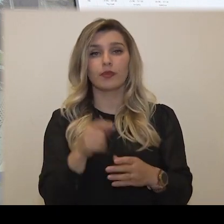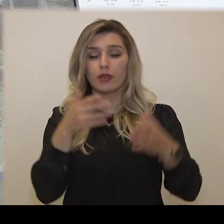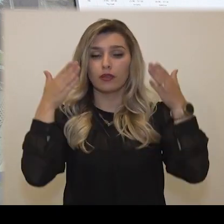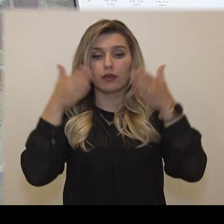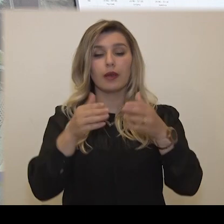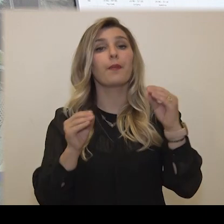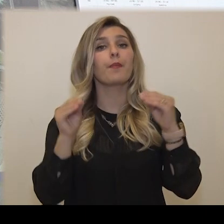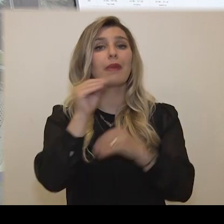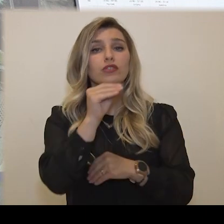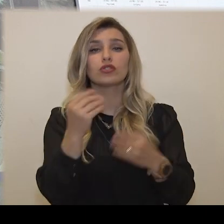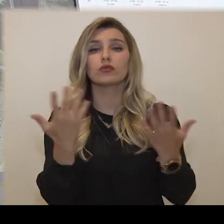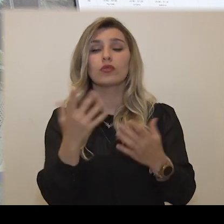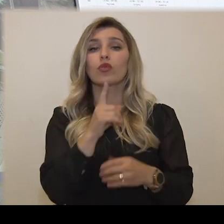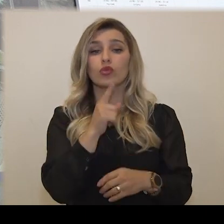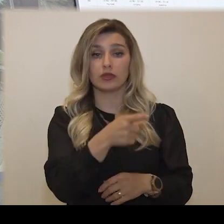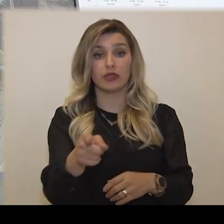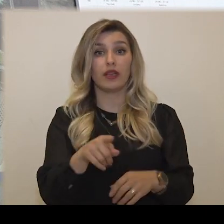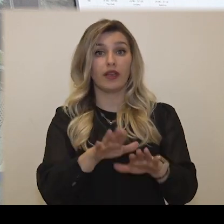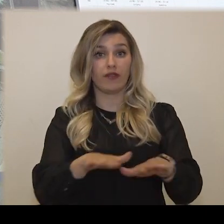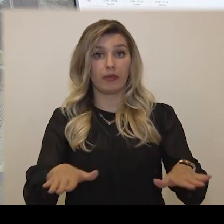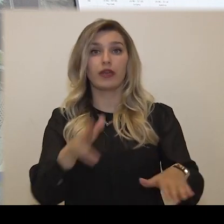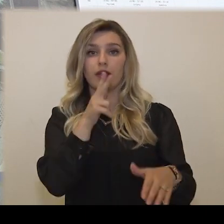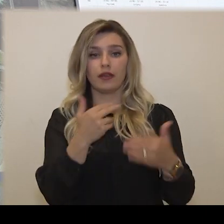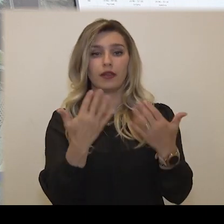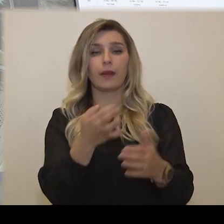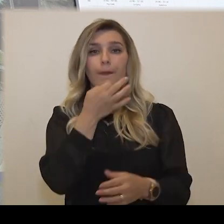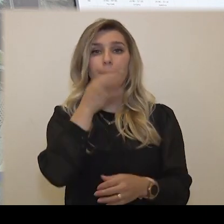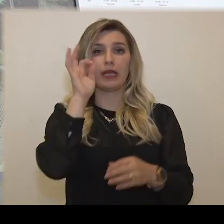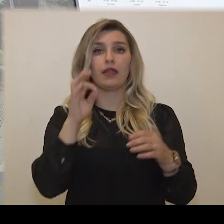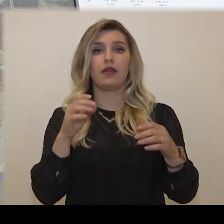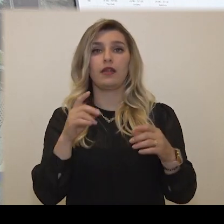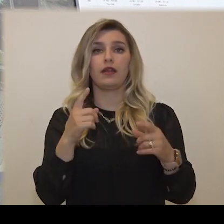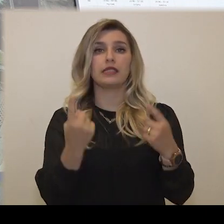fokusi jonë dhe vizioni jonë është gjithmonë që këtyne fëmive të kryojmë kushte sa më të mira